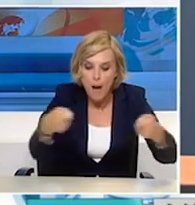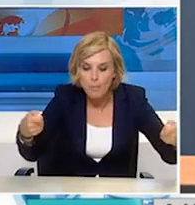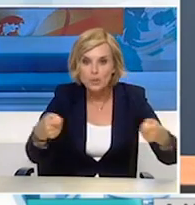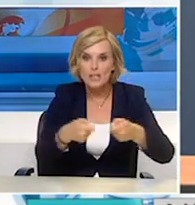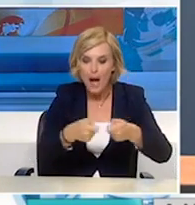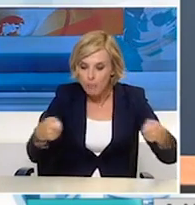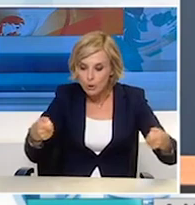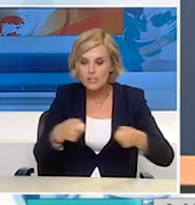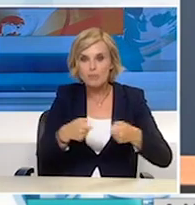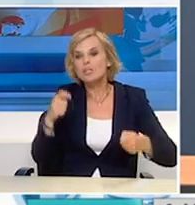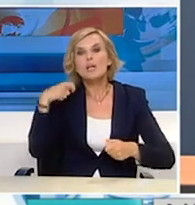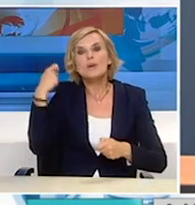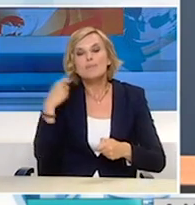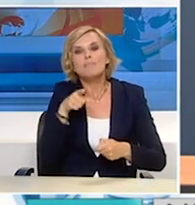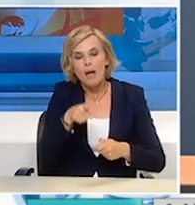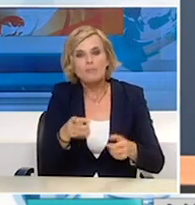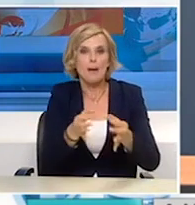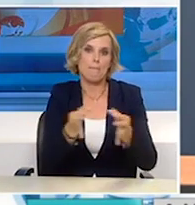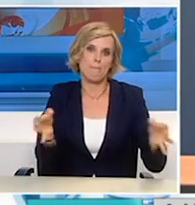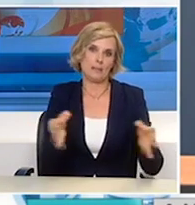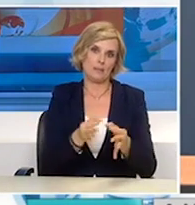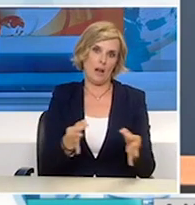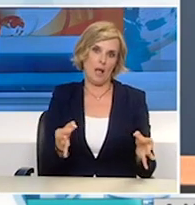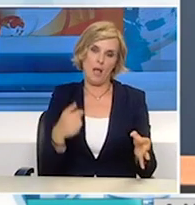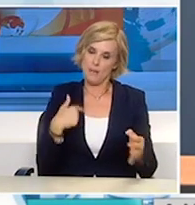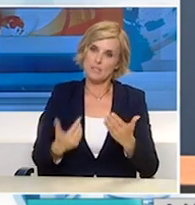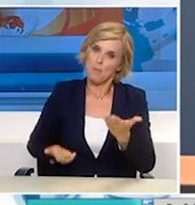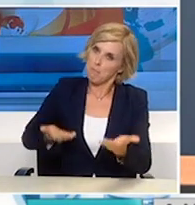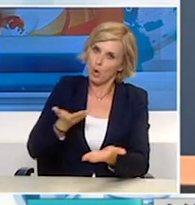γονέων στις θύρες του σχολείου, είναι κάποια από τα μέτρα που προτείνουν διεθνείς οργανισμοί.